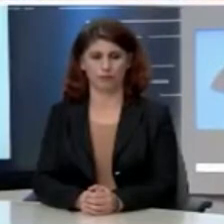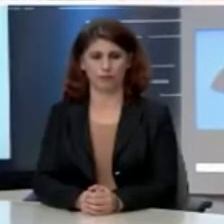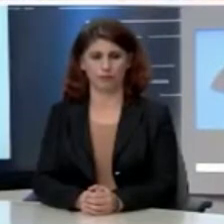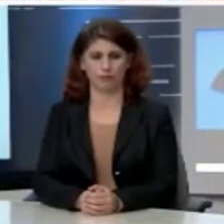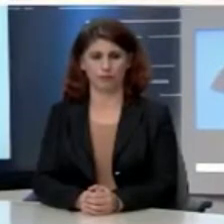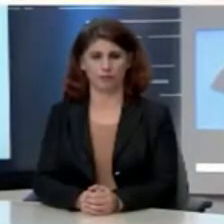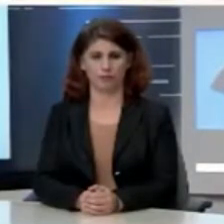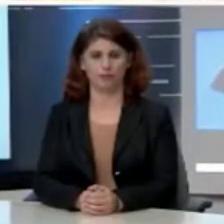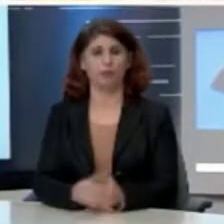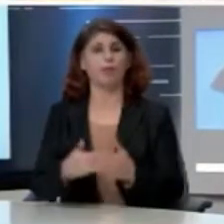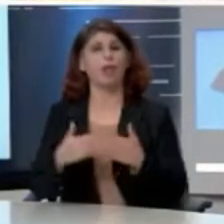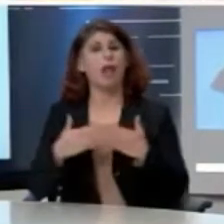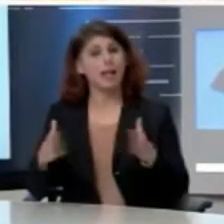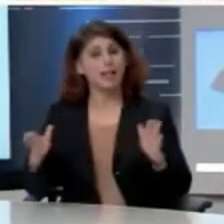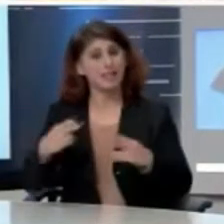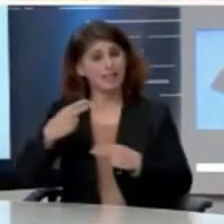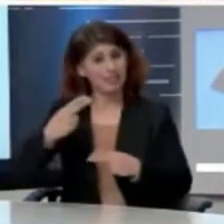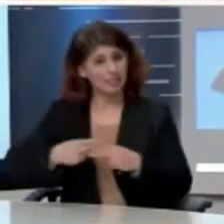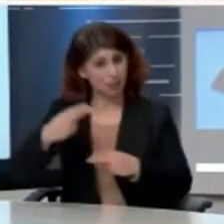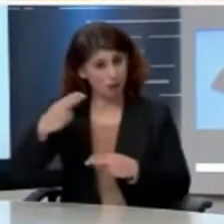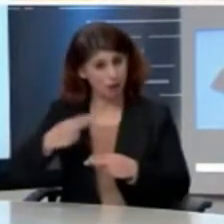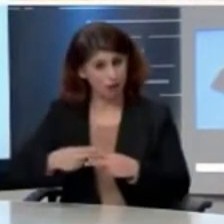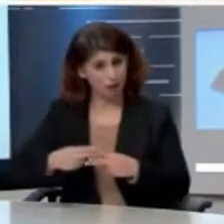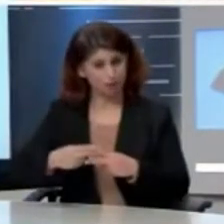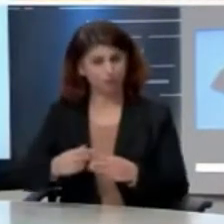Και ανοίγοντας τα σύνορα...